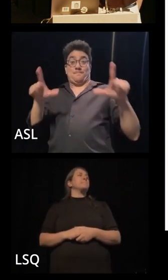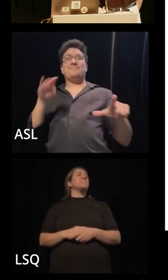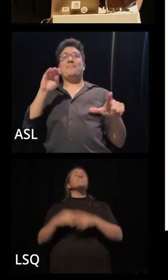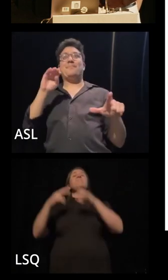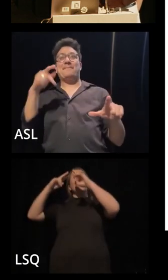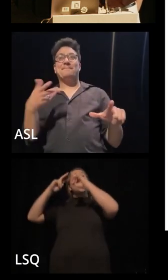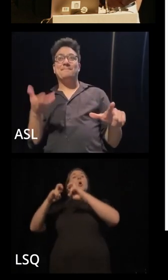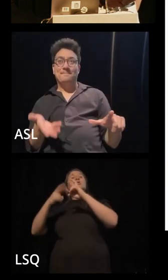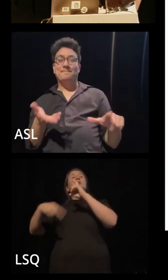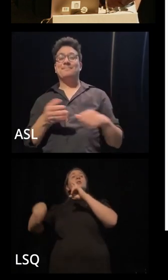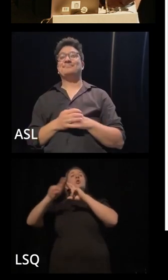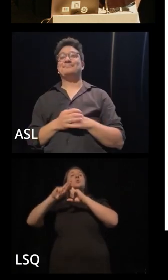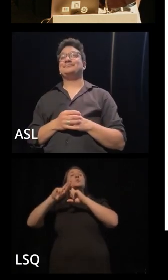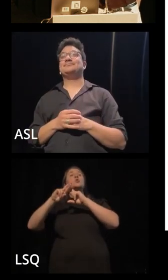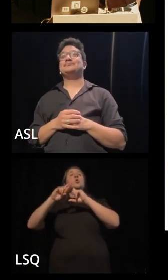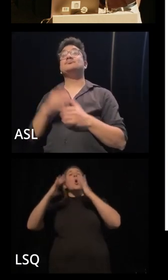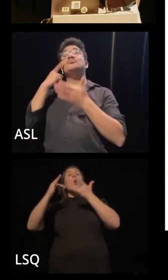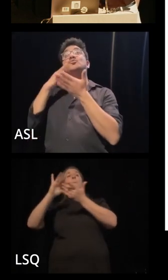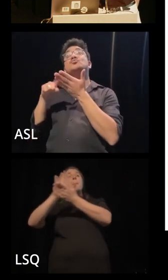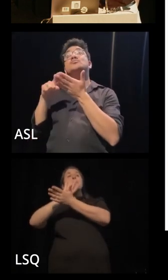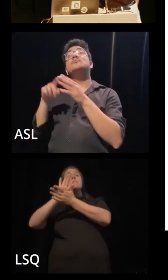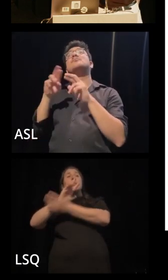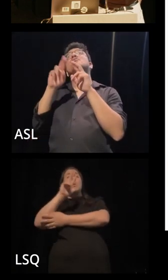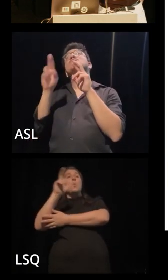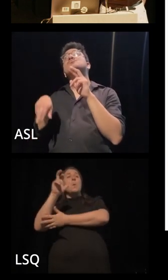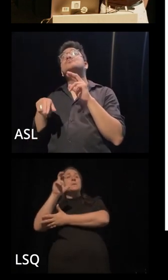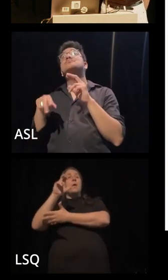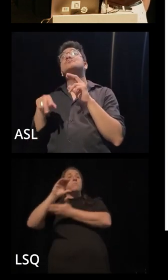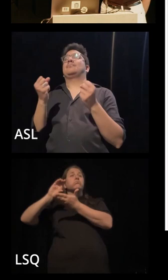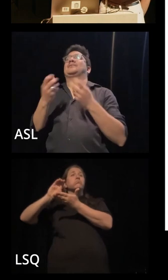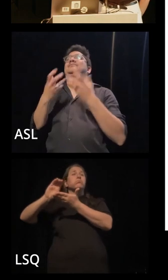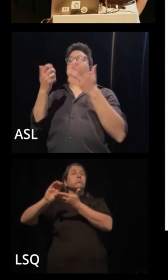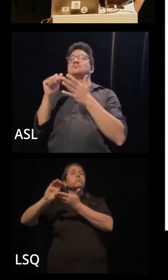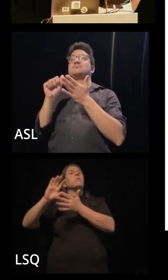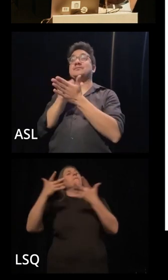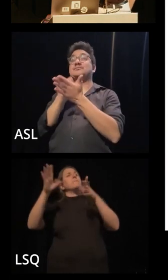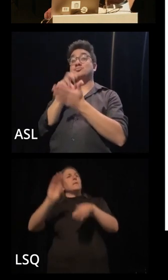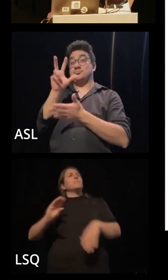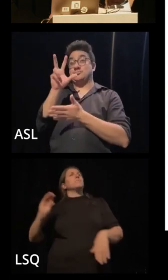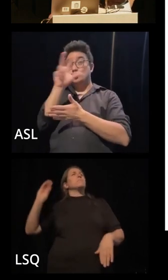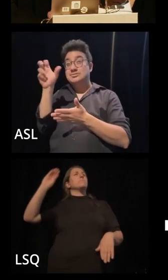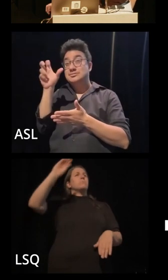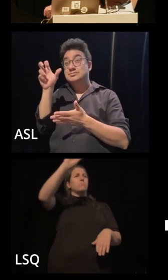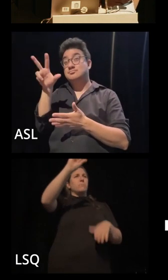de près de 300 pages qui a été remis au conseil municipal d'Irun.